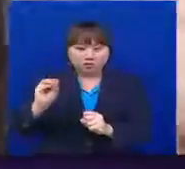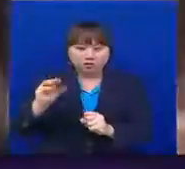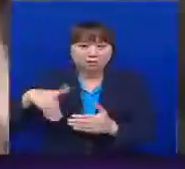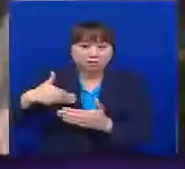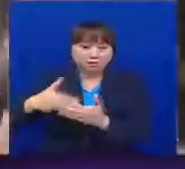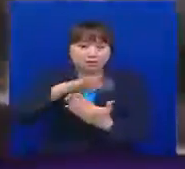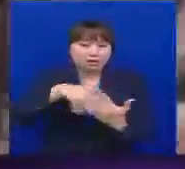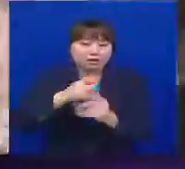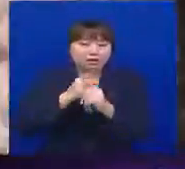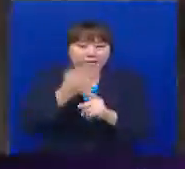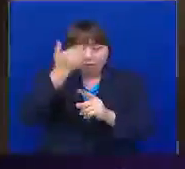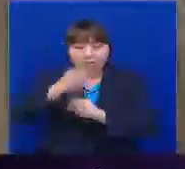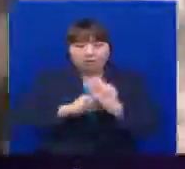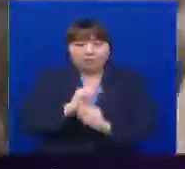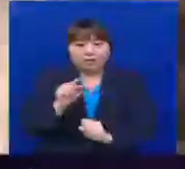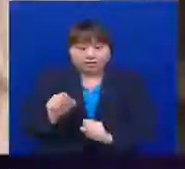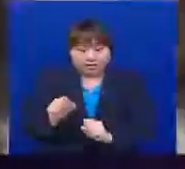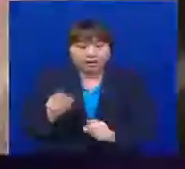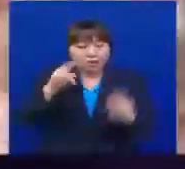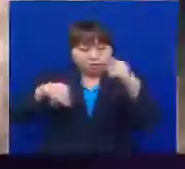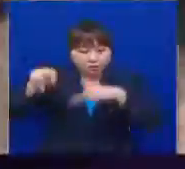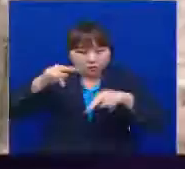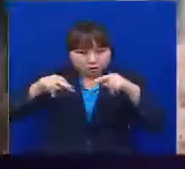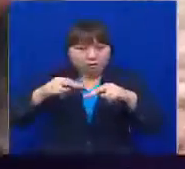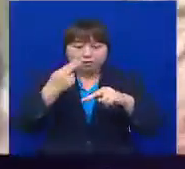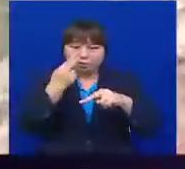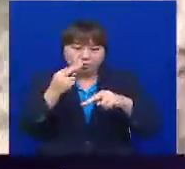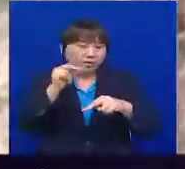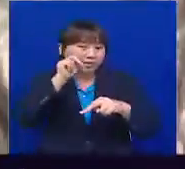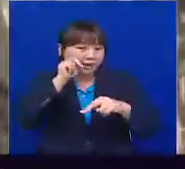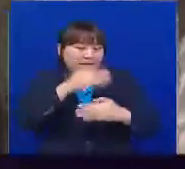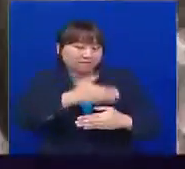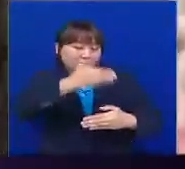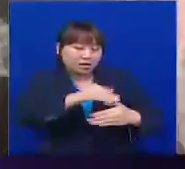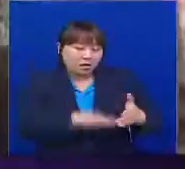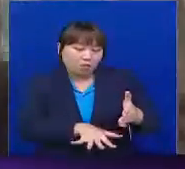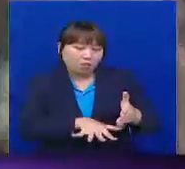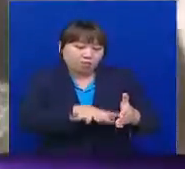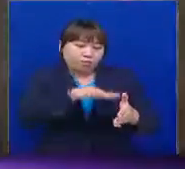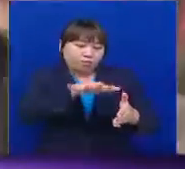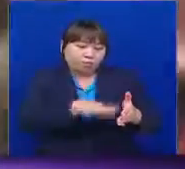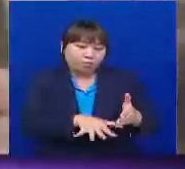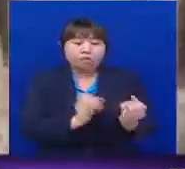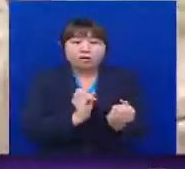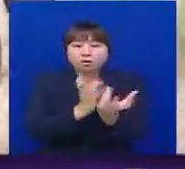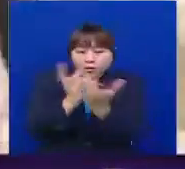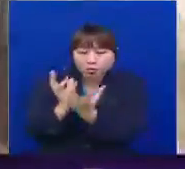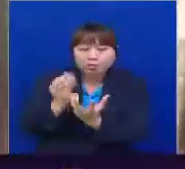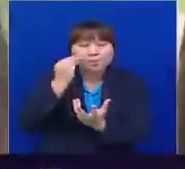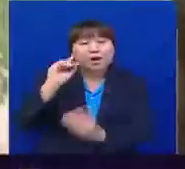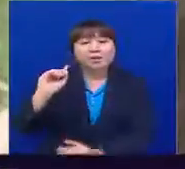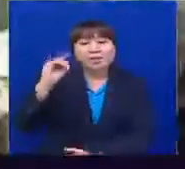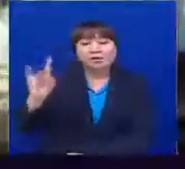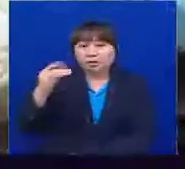ามแผนเพราะปีดังกล่าวจะสามารถตรวจสอบระดับความสูงของน้ำในเขื่อนว่าส่งผลกระทบกับที่อยู่ใหม่ของสัตว์